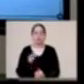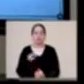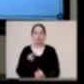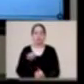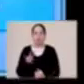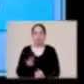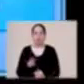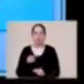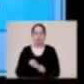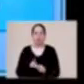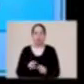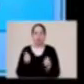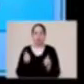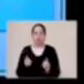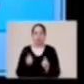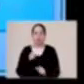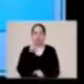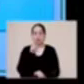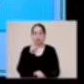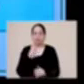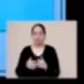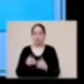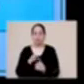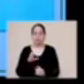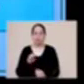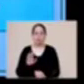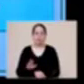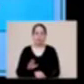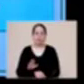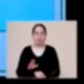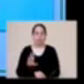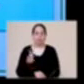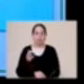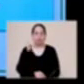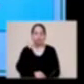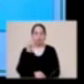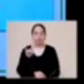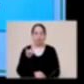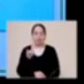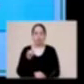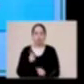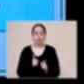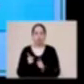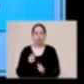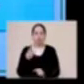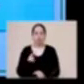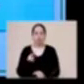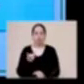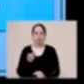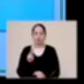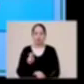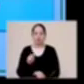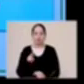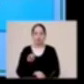Филин – это крупная птица среди сов. На голове у него торчат два пучка